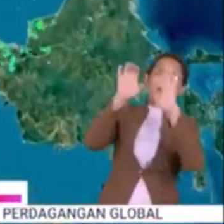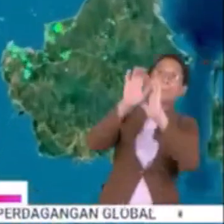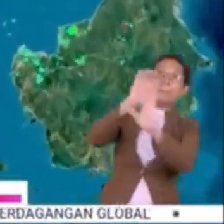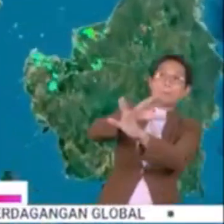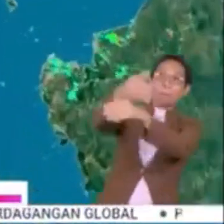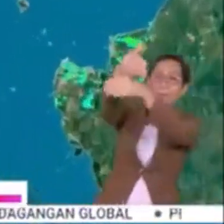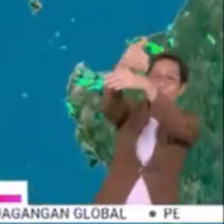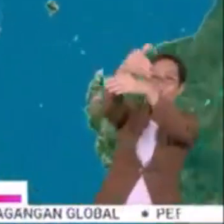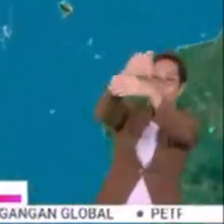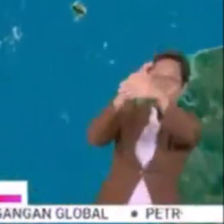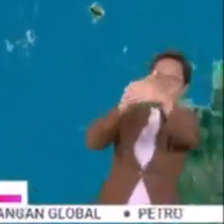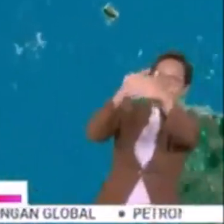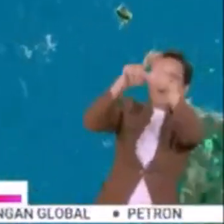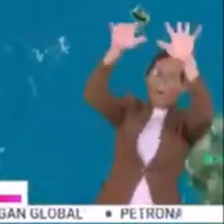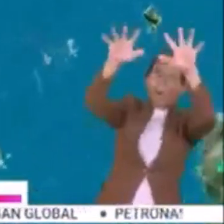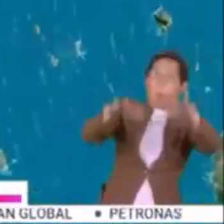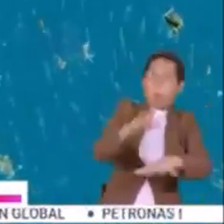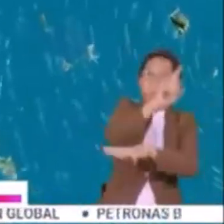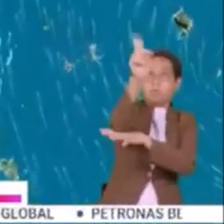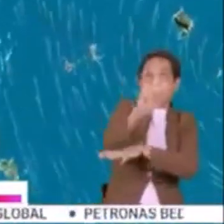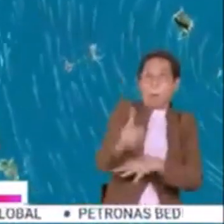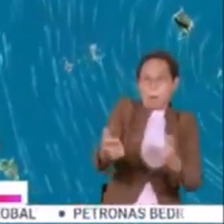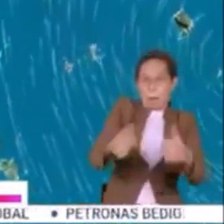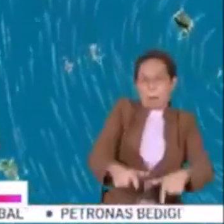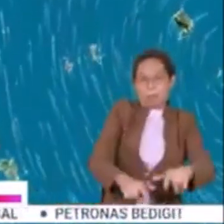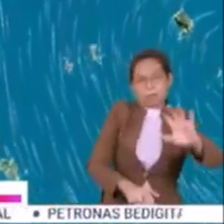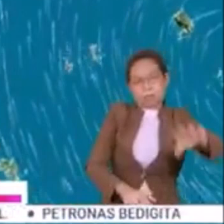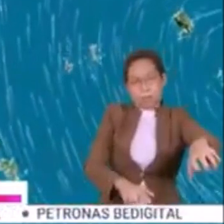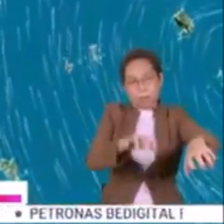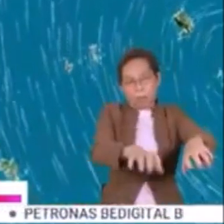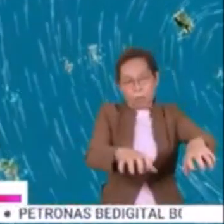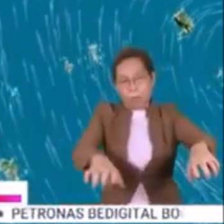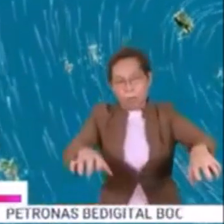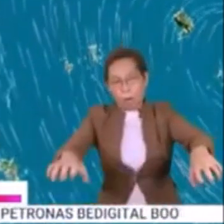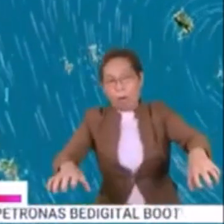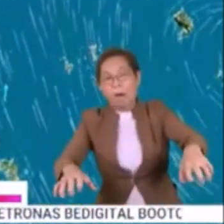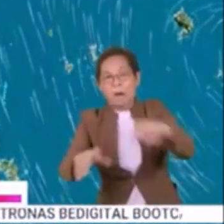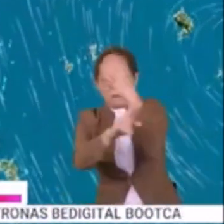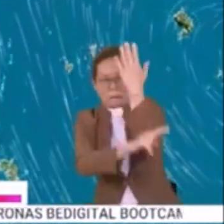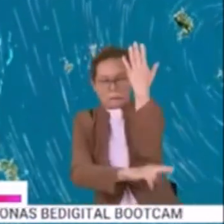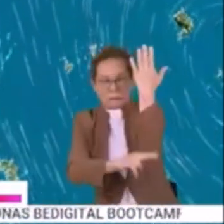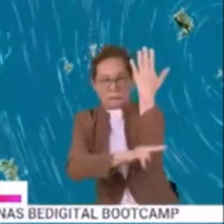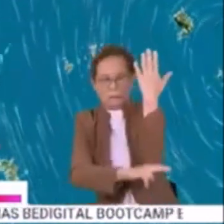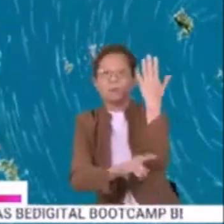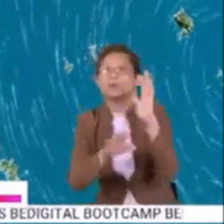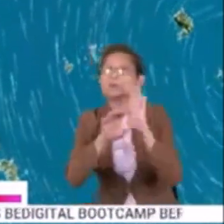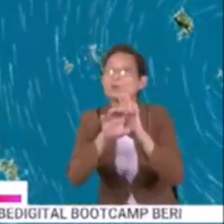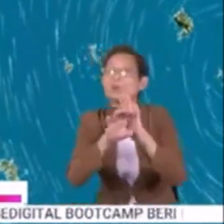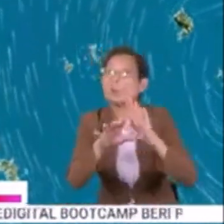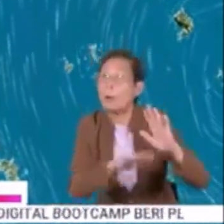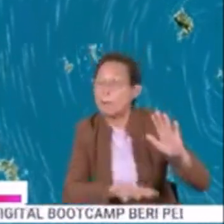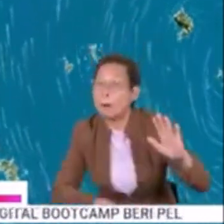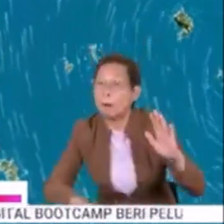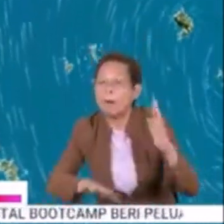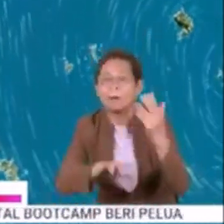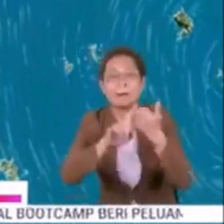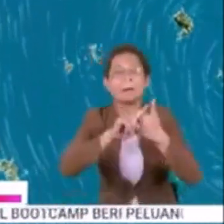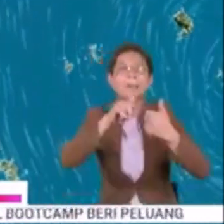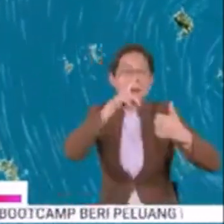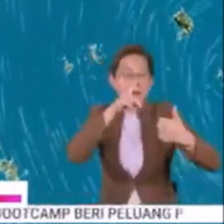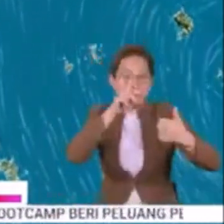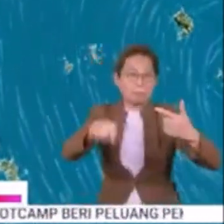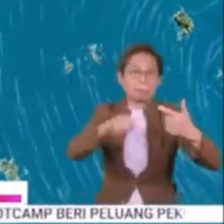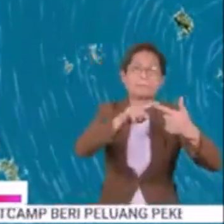menunjukkan keadaan cuaca hujan lebat dan ribut petir yang berlaku di kawasan pedalaman beberapa negeri seperti di sekitar pedalaman negeri